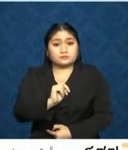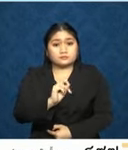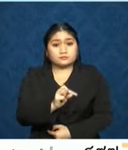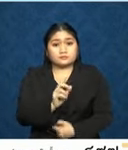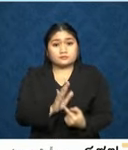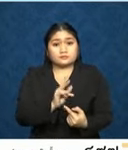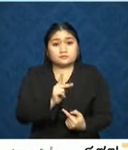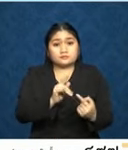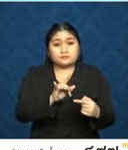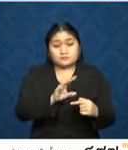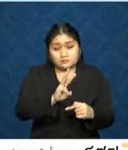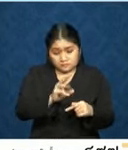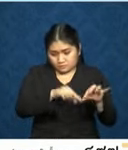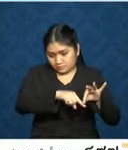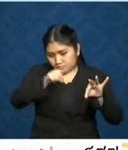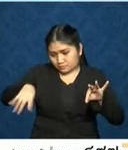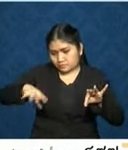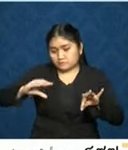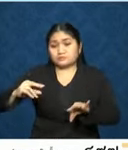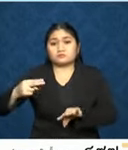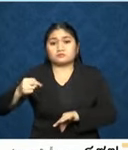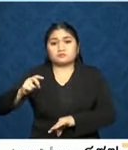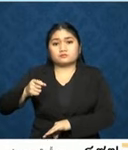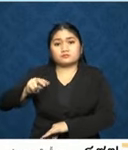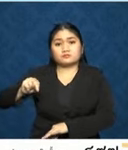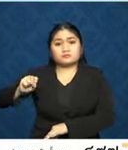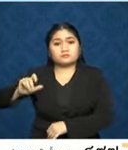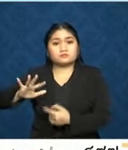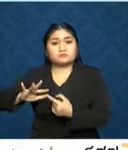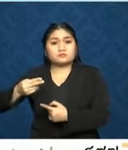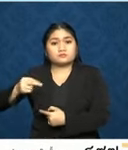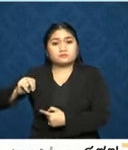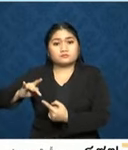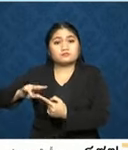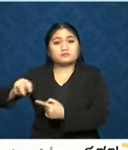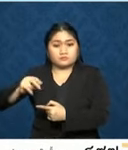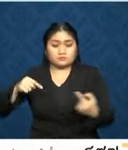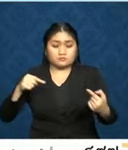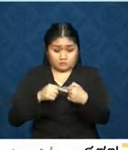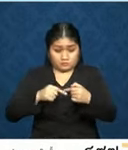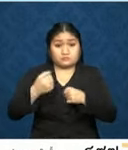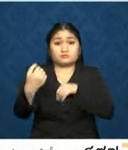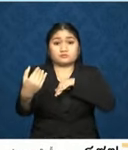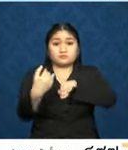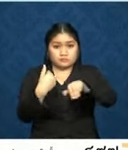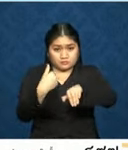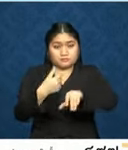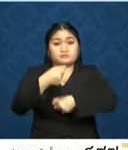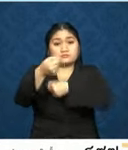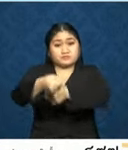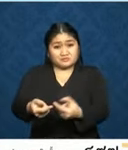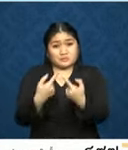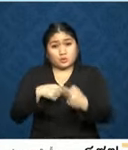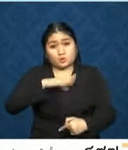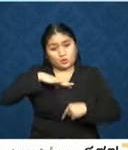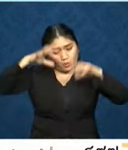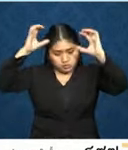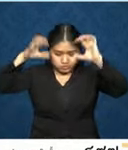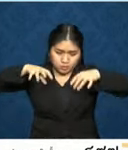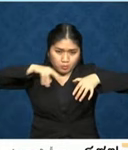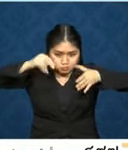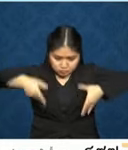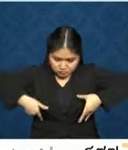หนองสนุนตำบลโคกงามนะครับเป็นทางสายหลักในการสัญจรแล้วก็ใช้เพื่อการเกษตรนะครับแต่ว่าช่วงฤดูฝนของทุกๆปีน้ำ